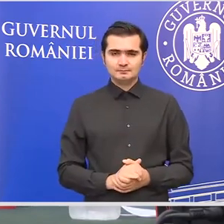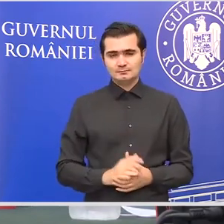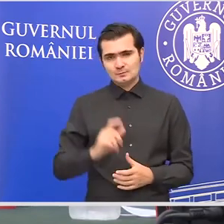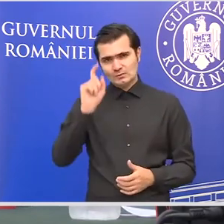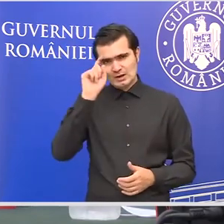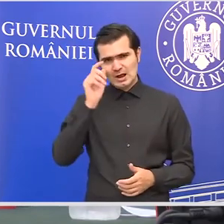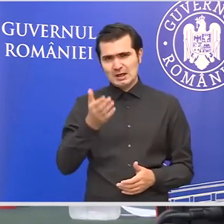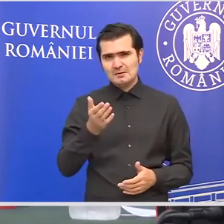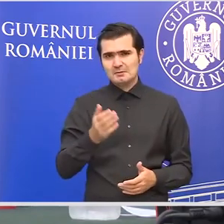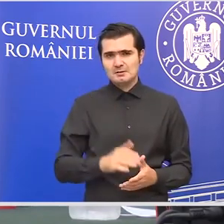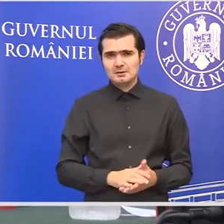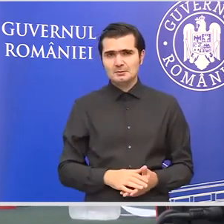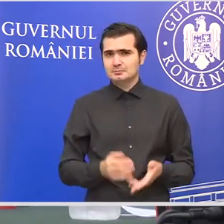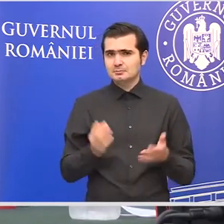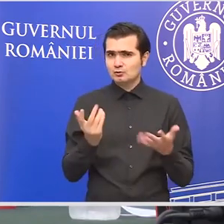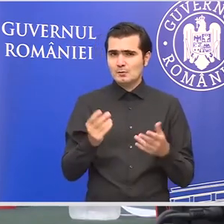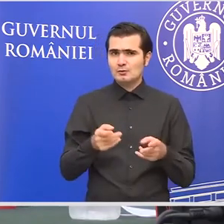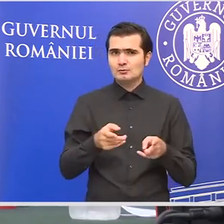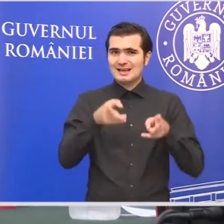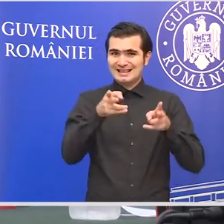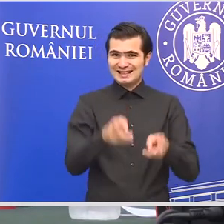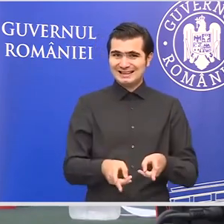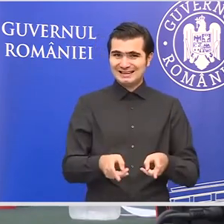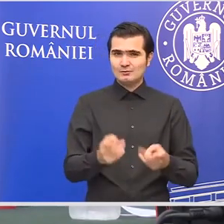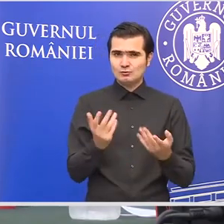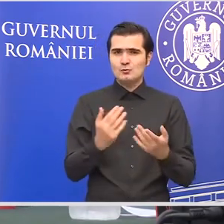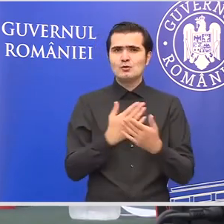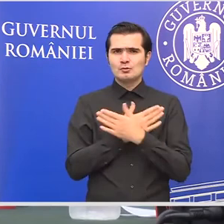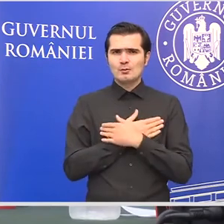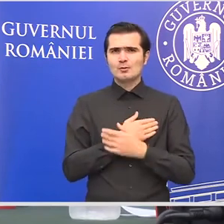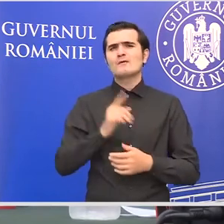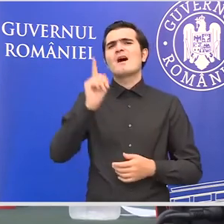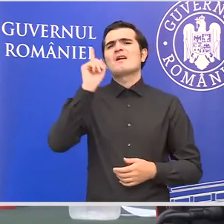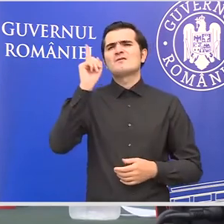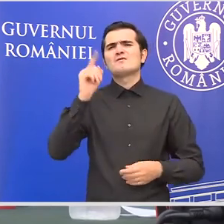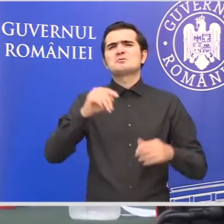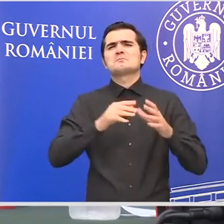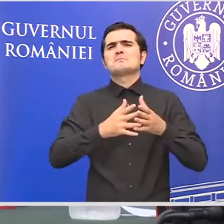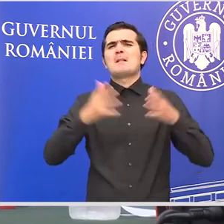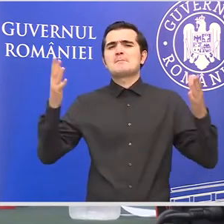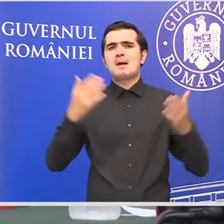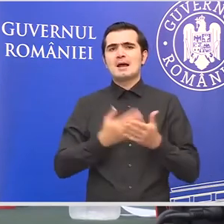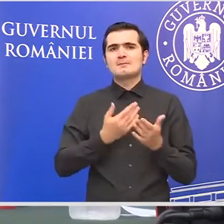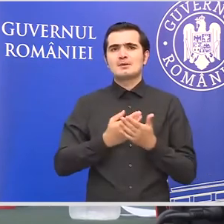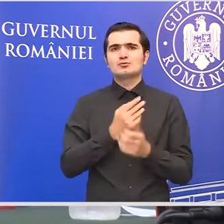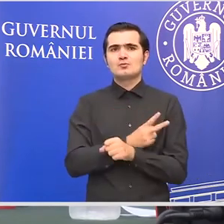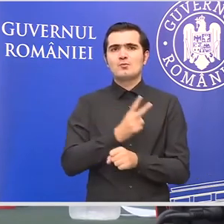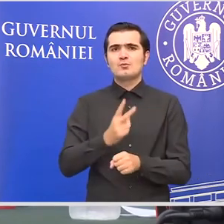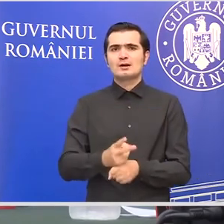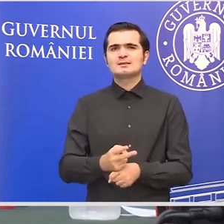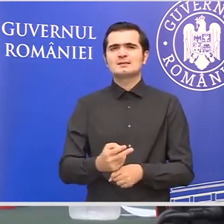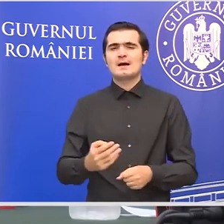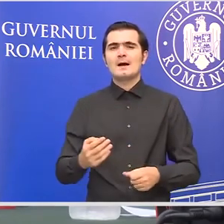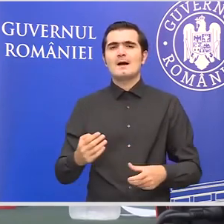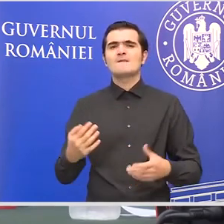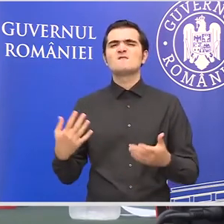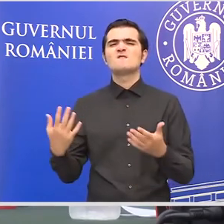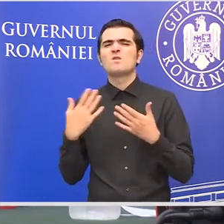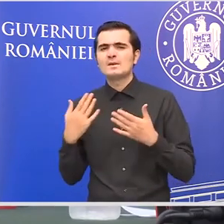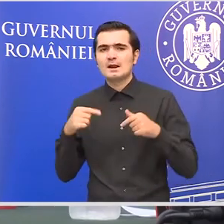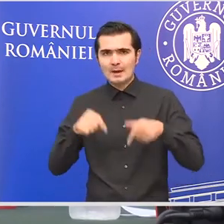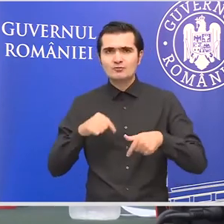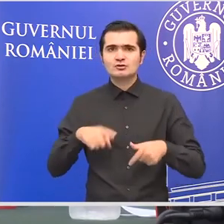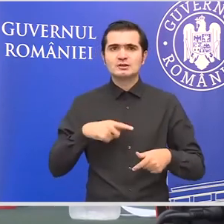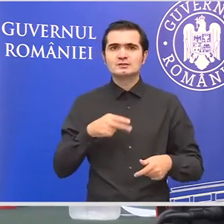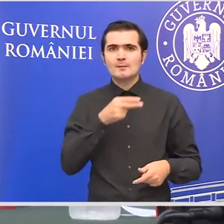că, evident, numărul de internări și de decese ar fi fost mult mai mare în rândul populației vulnerabile. Deci acestea sunt